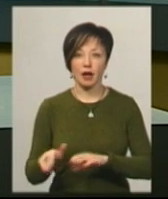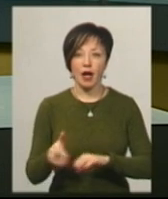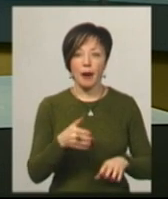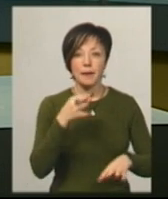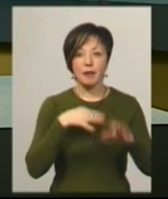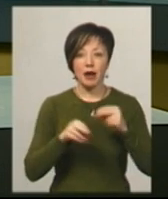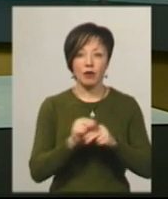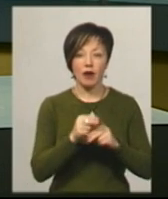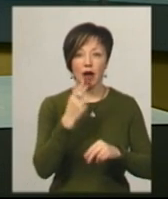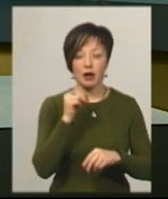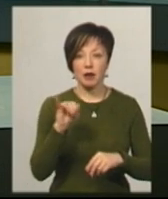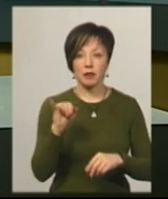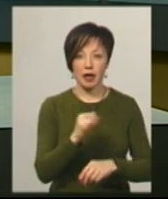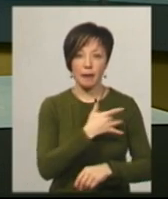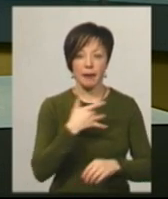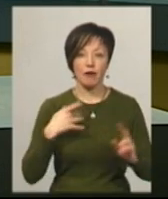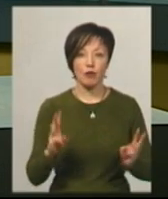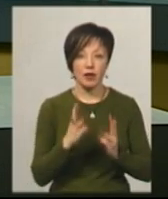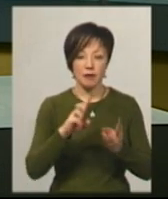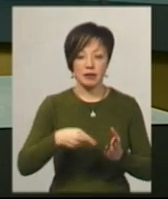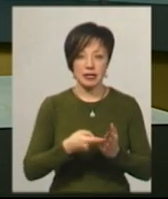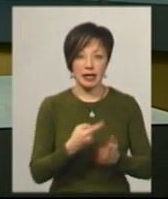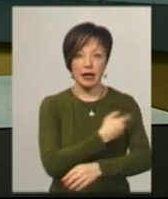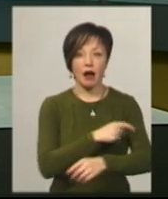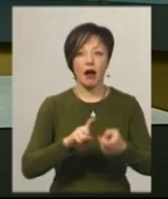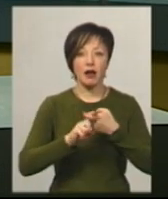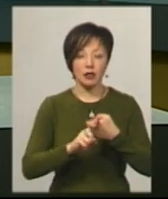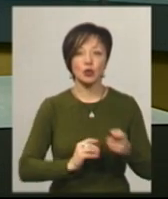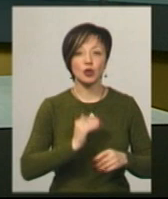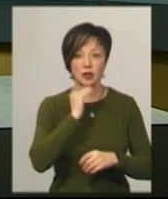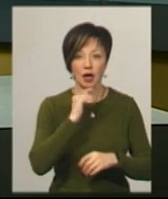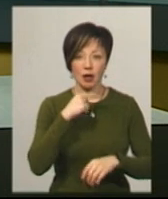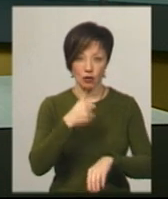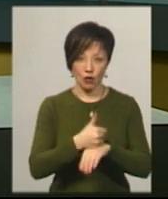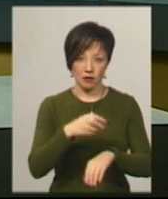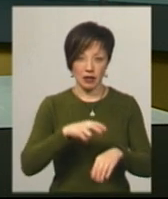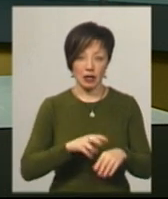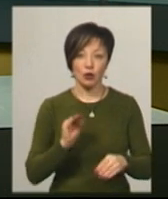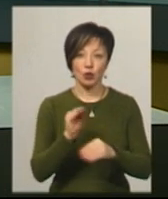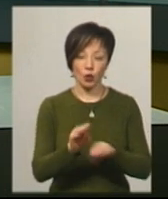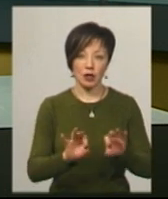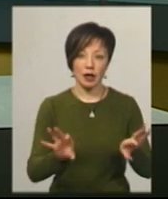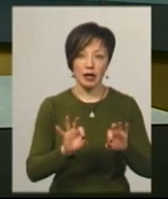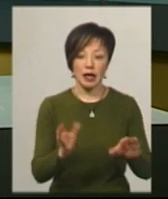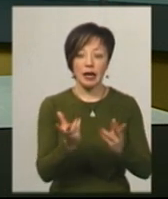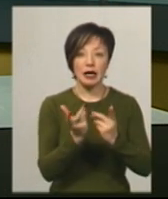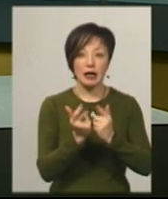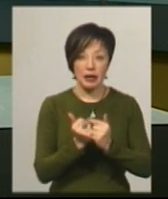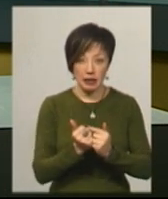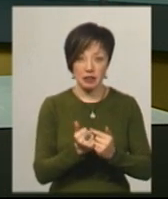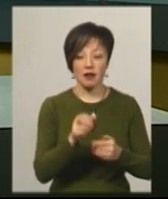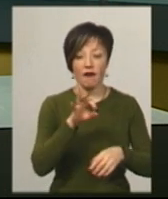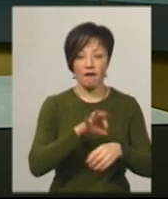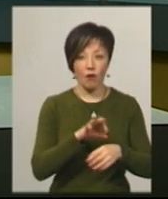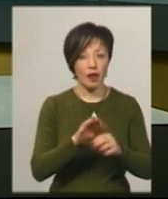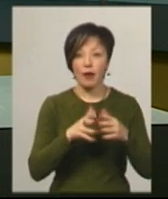Препаратів для лікування грипу та пневмонії в міській інфекційній лікарні достатньо, зазначає Оксана Піддубна, та додає, кількість стаціонарних хворих